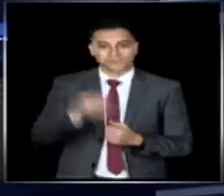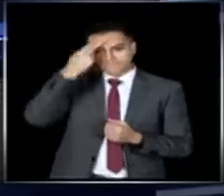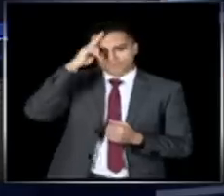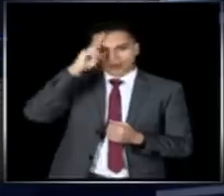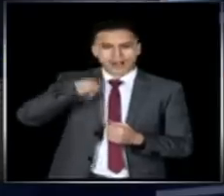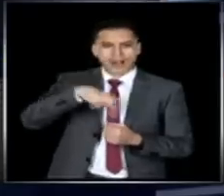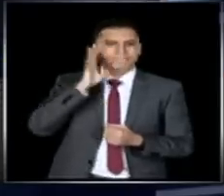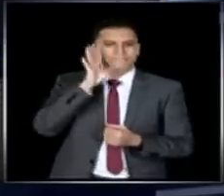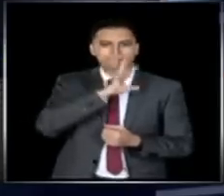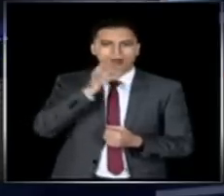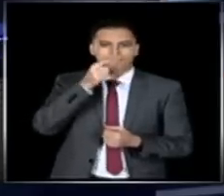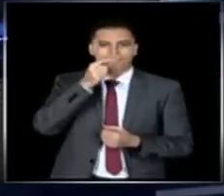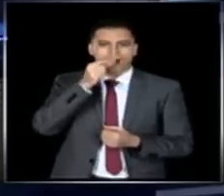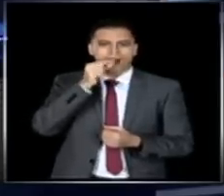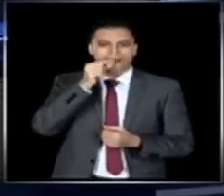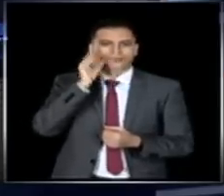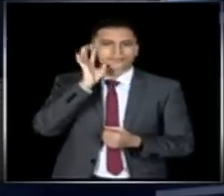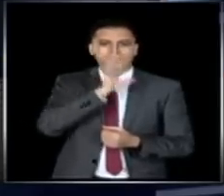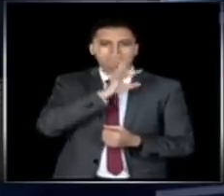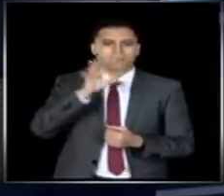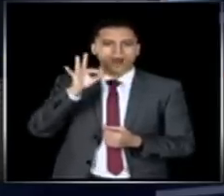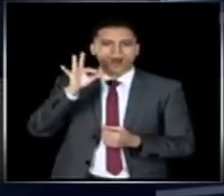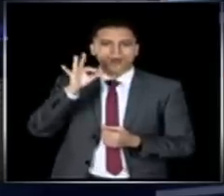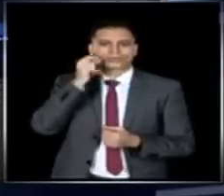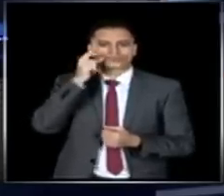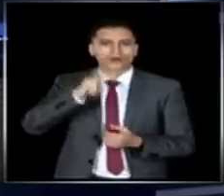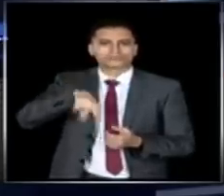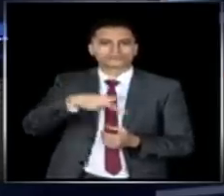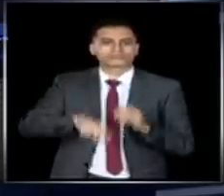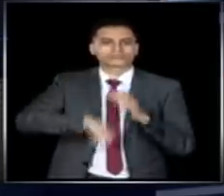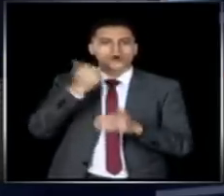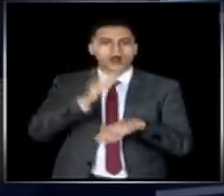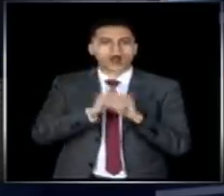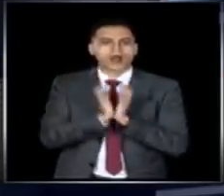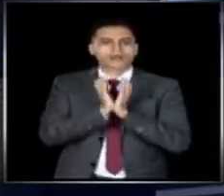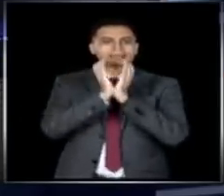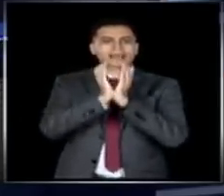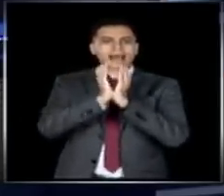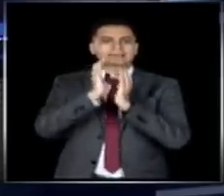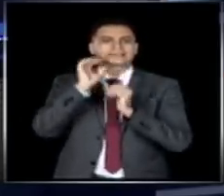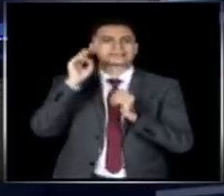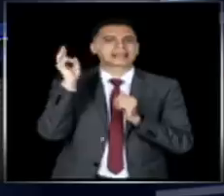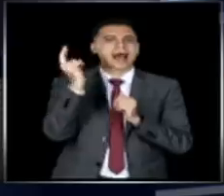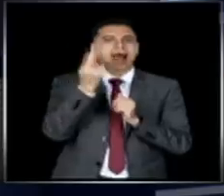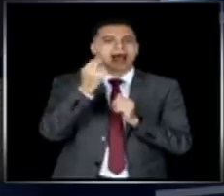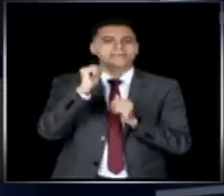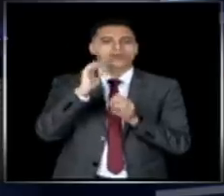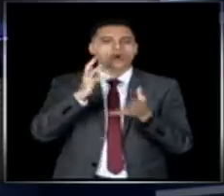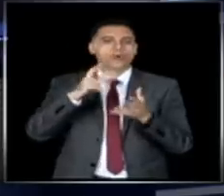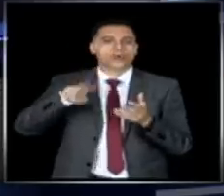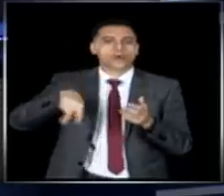من هو البرازيلي الوحيد الفائز ببطولة كأس العالم للقارات لكرة